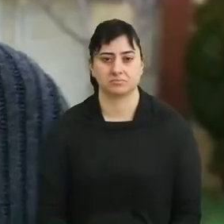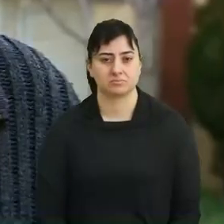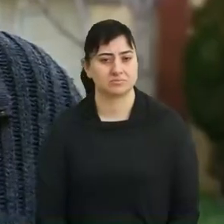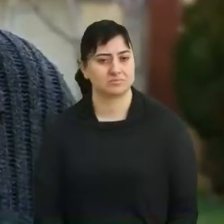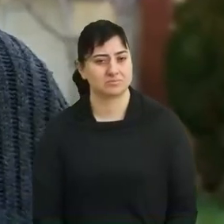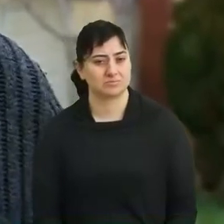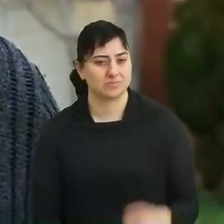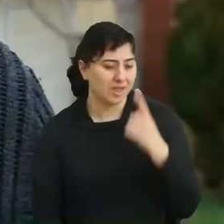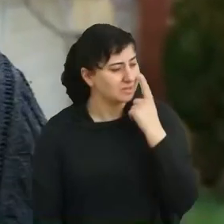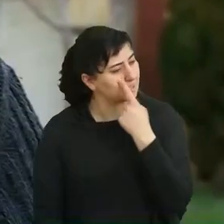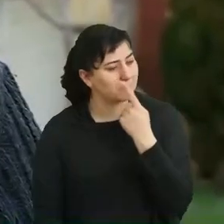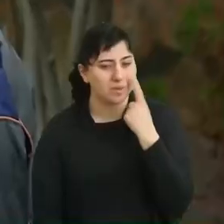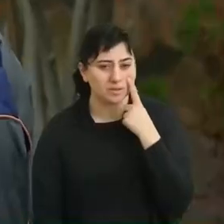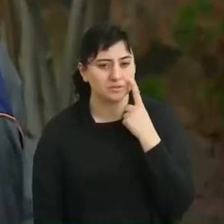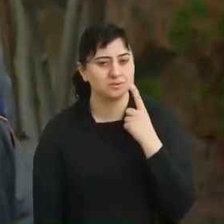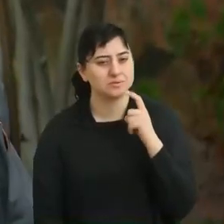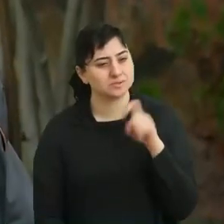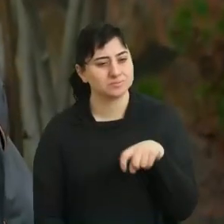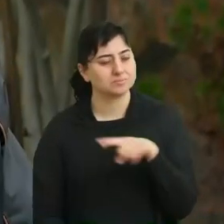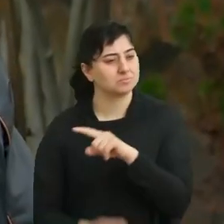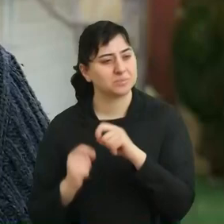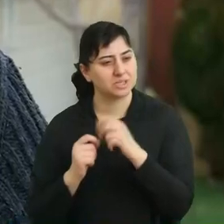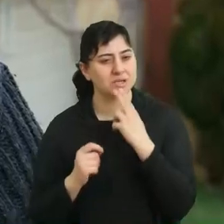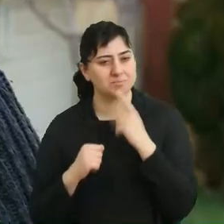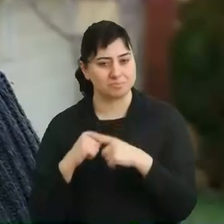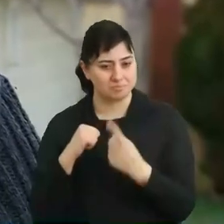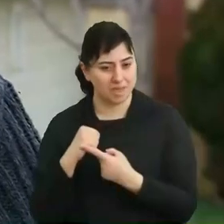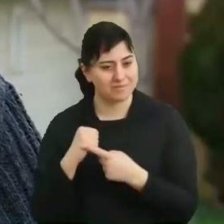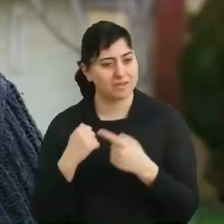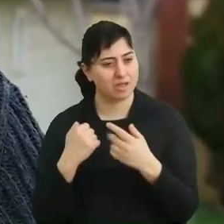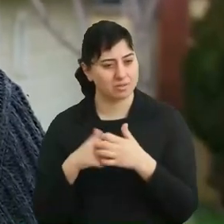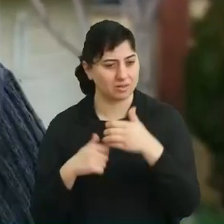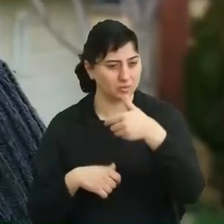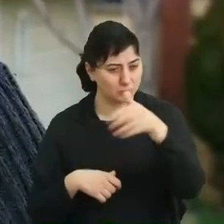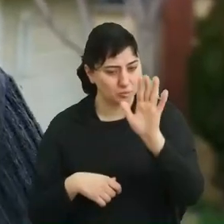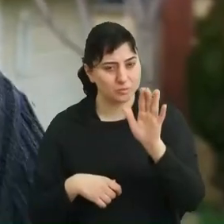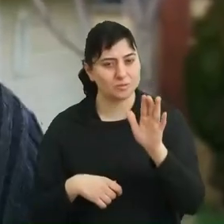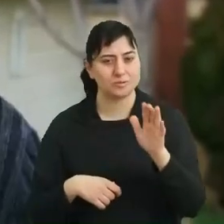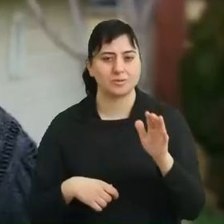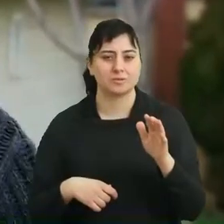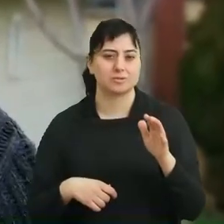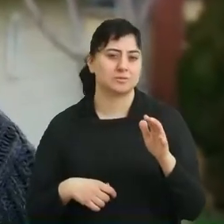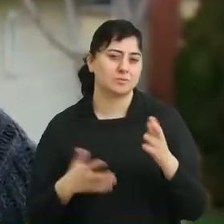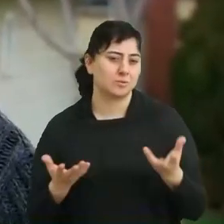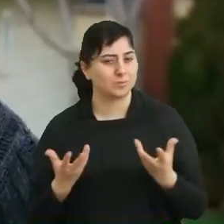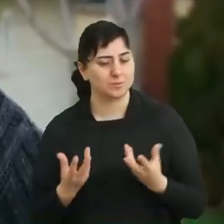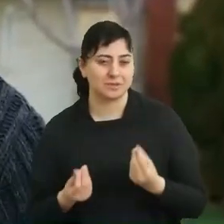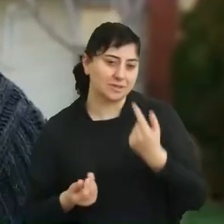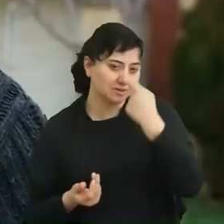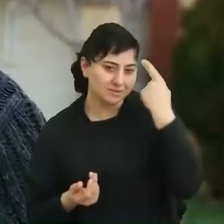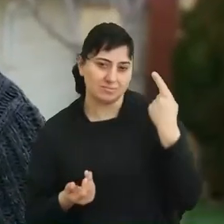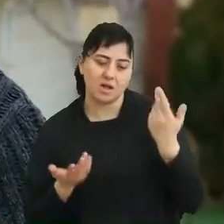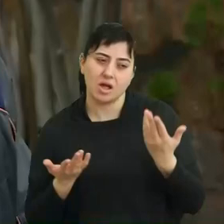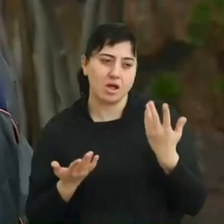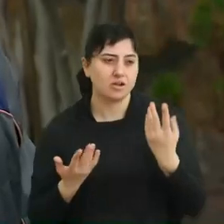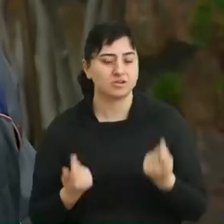Enişte, bak ne diyeceğim. Şimdi Paşak Hanım bir haftalığına Antalya'ya gidiyor ya. Olur ya hani, kısmet